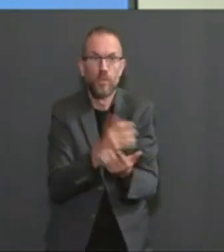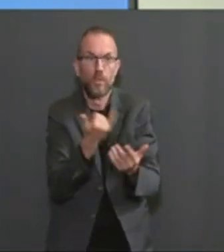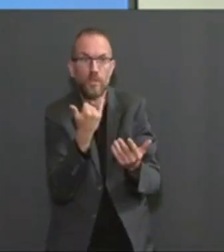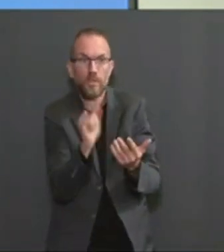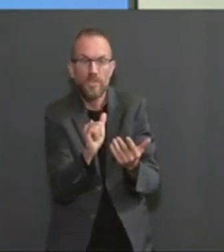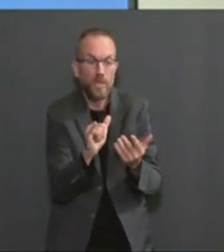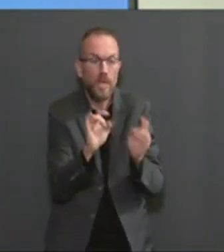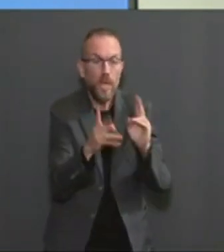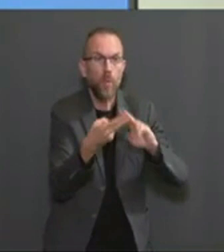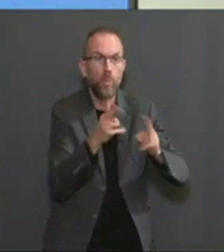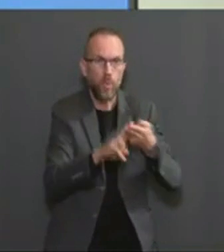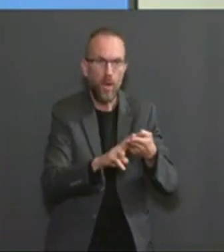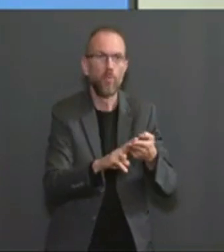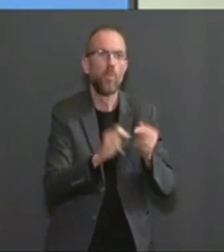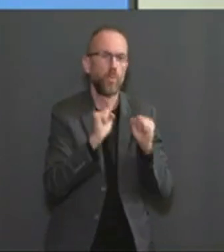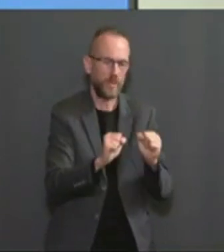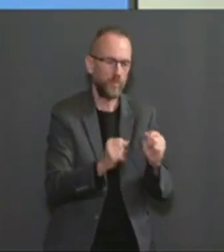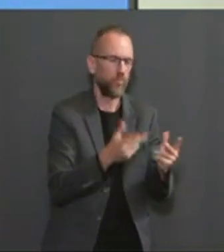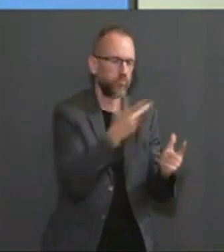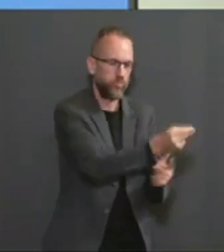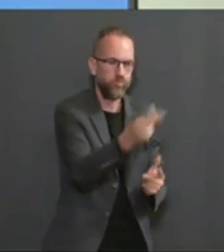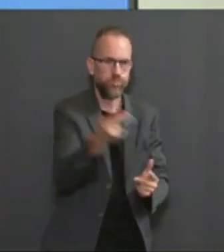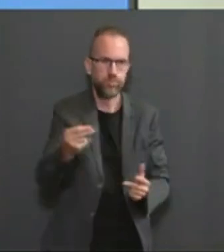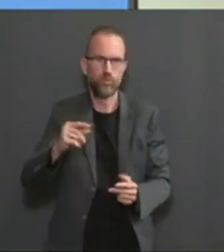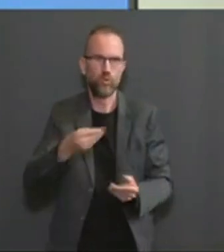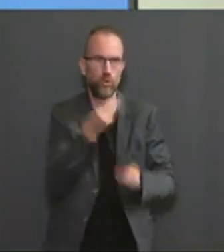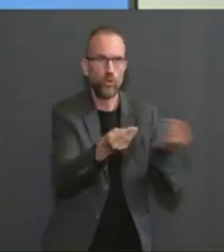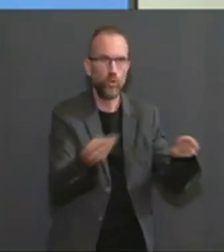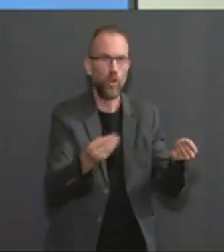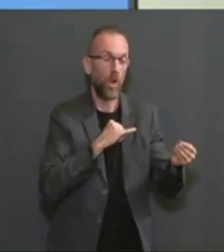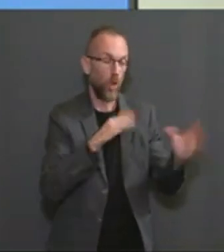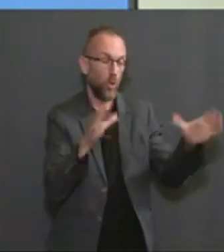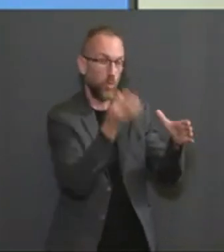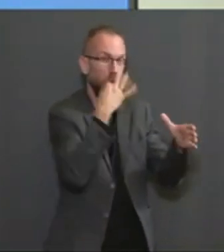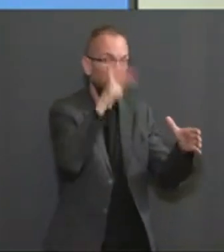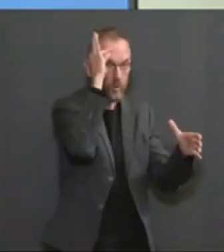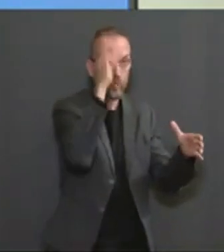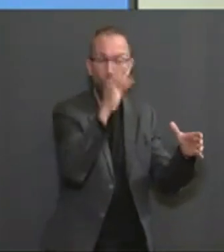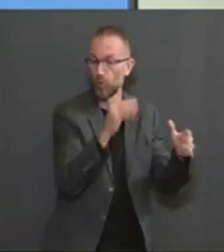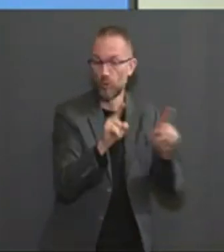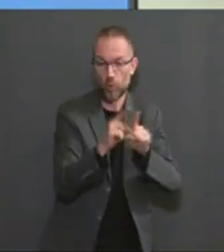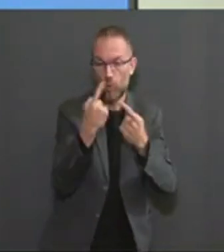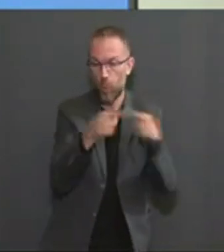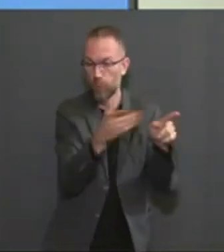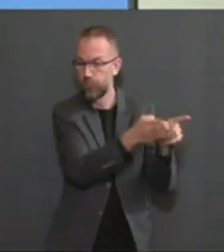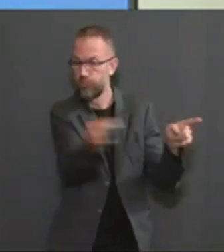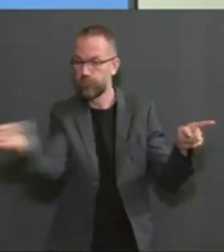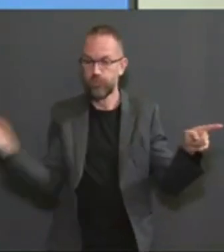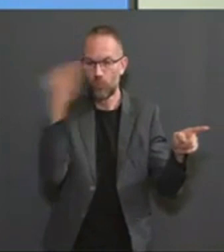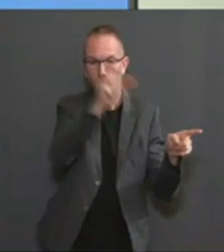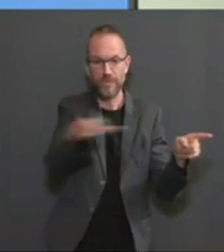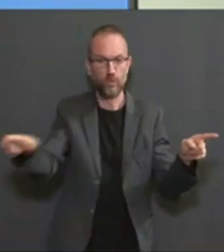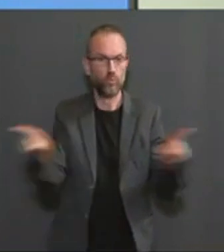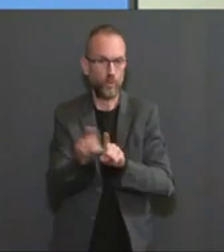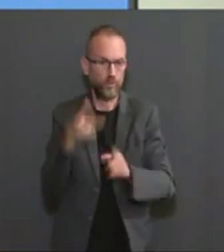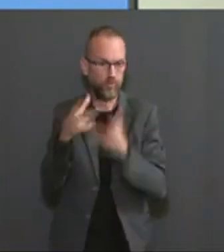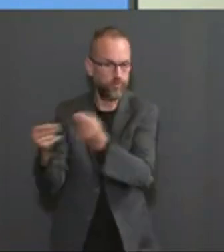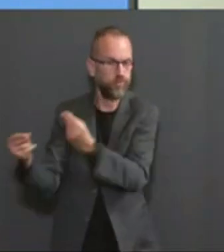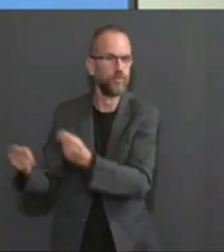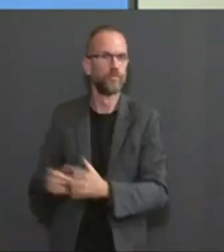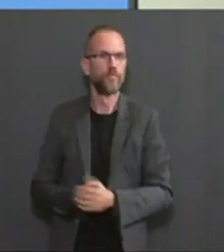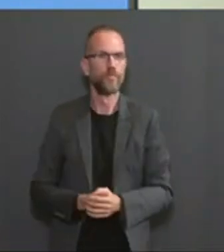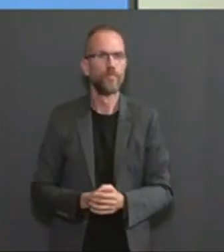qui souhaiteraient se joindre à cet effort collectif. Deuxièmement, est-ce que nous avons des doutes